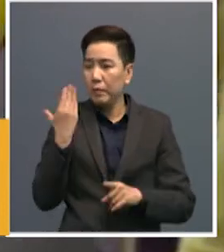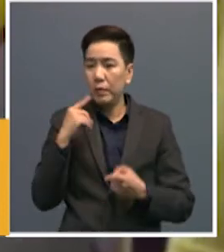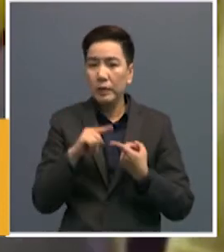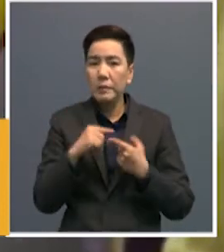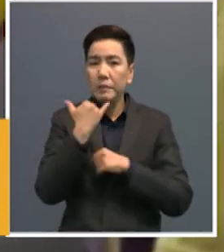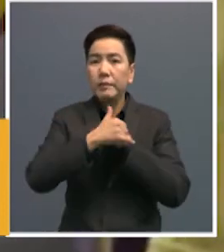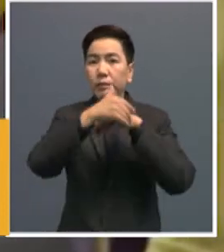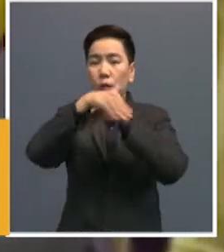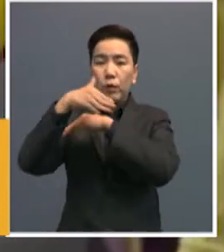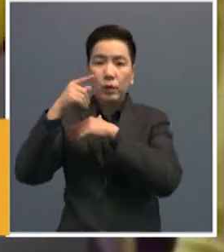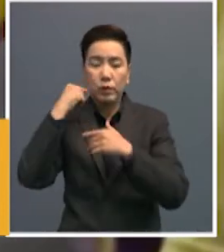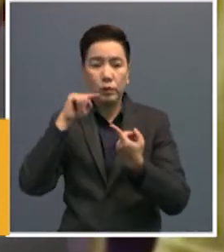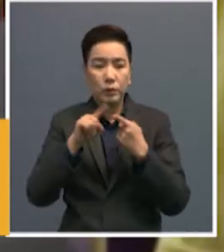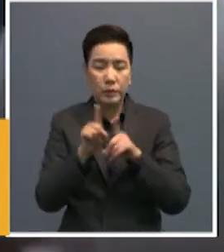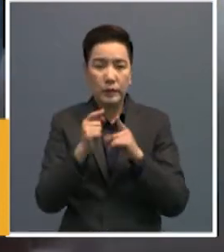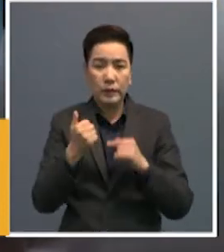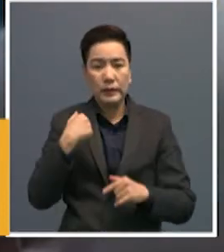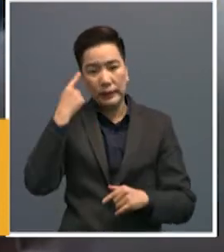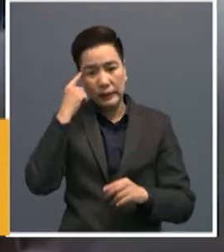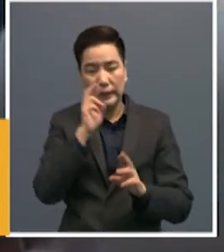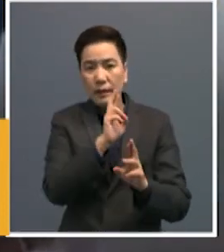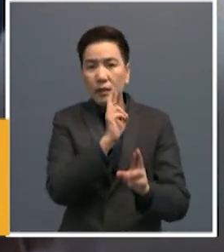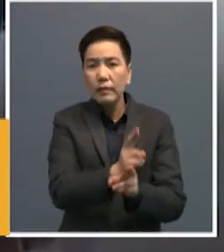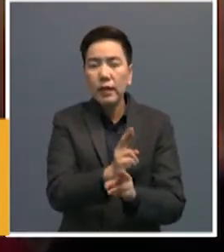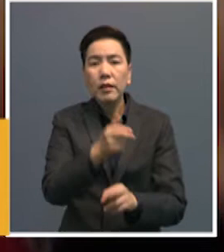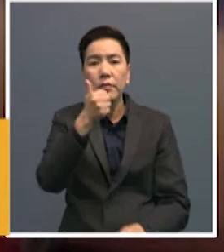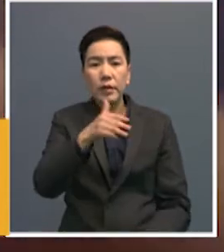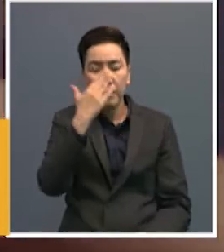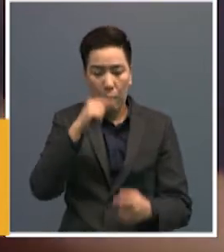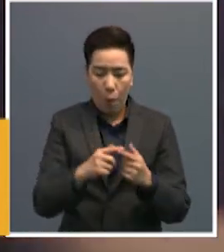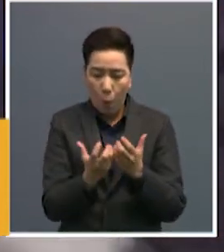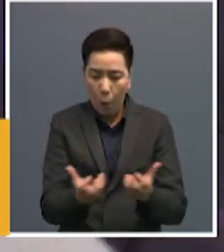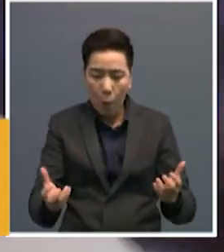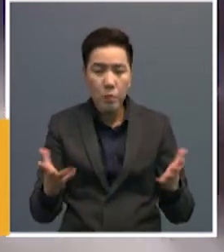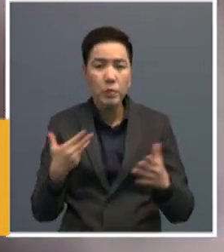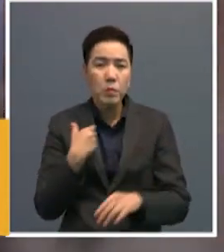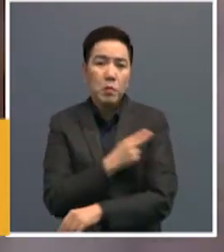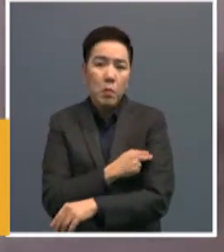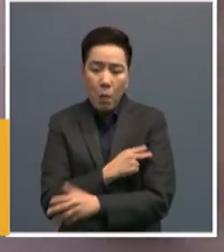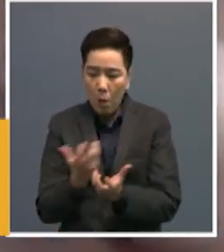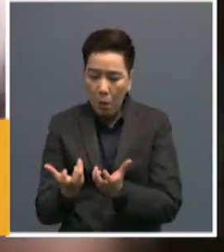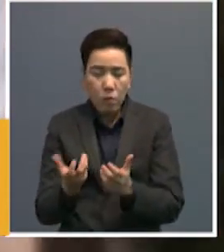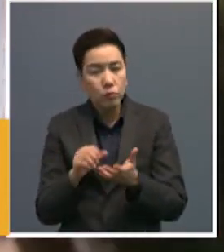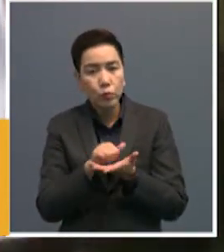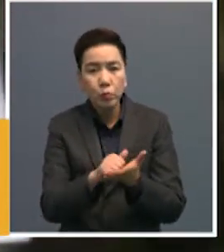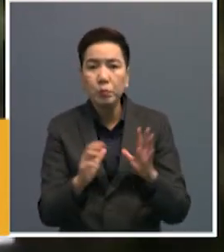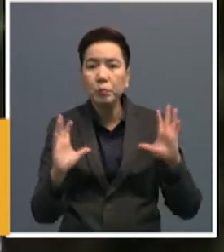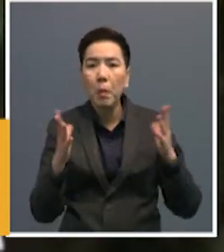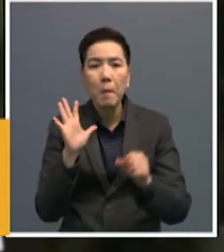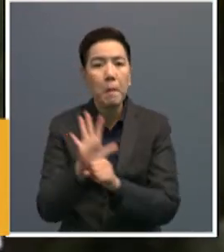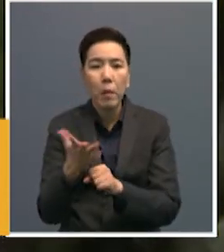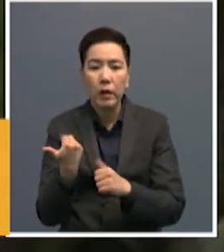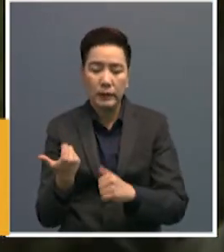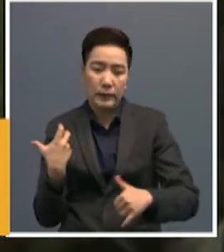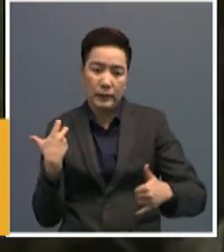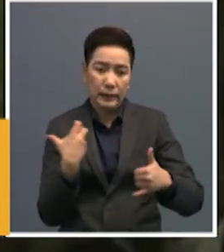เกิดขึ้นในต่างประเทศนะครับเพราะว่าไม่สามารถรักษาตัวได้เนื่องจากอุปกรณ์ต่างๆทางการแพทย์มีไม่เพียงพอครับโดยการฉีด